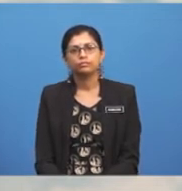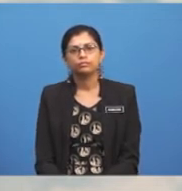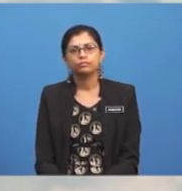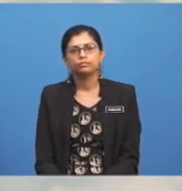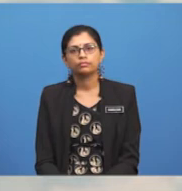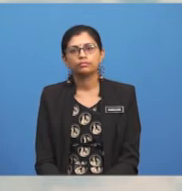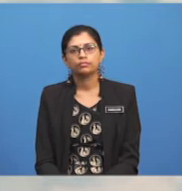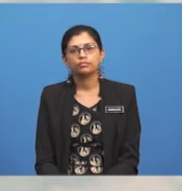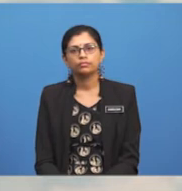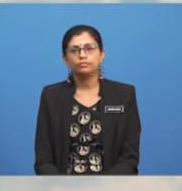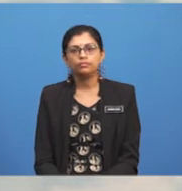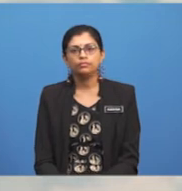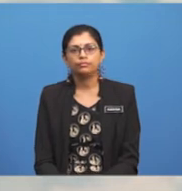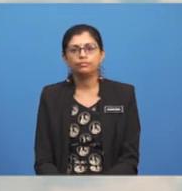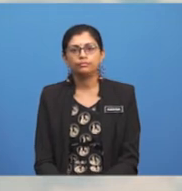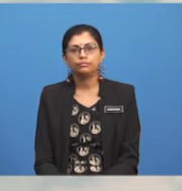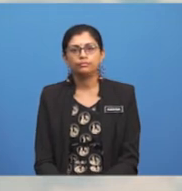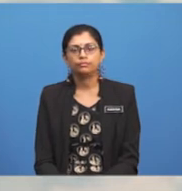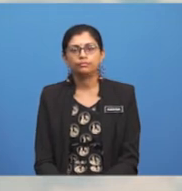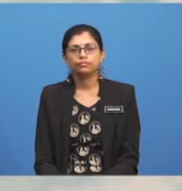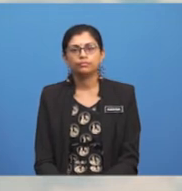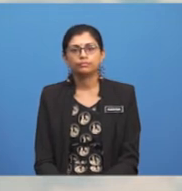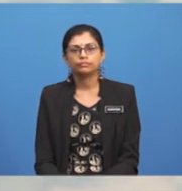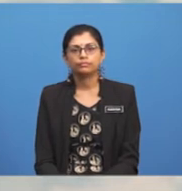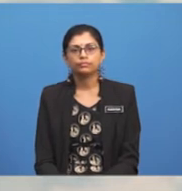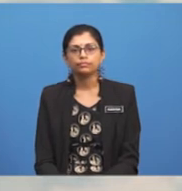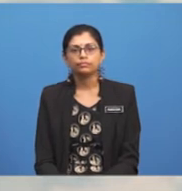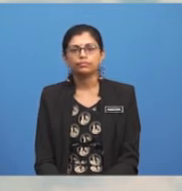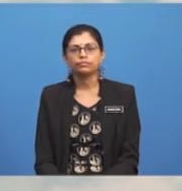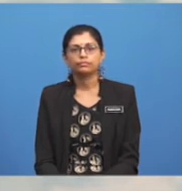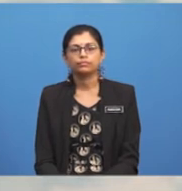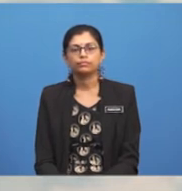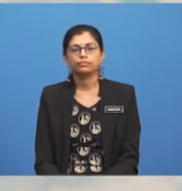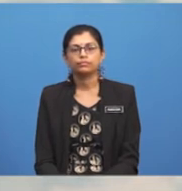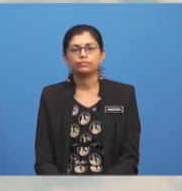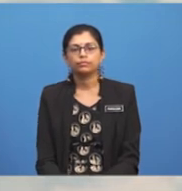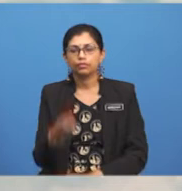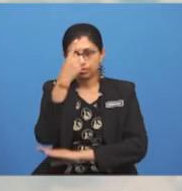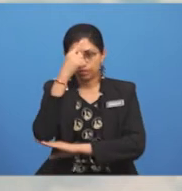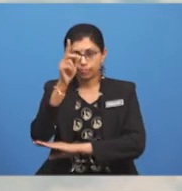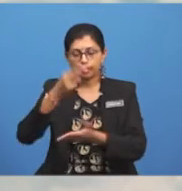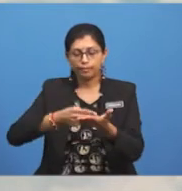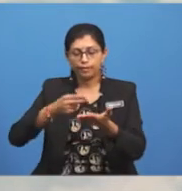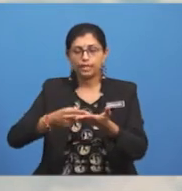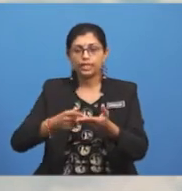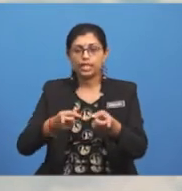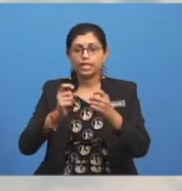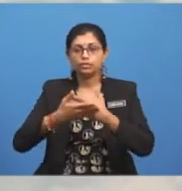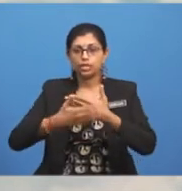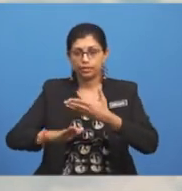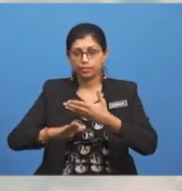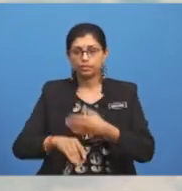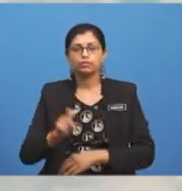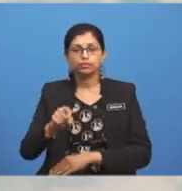8.39 darab 10^7 meter. Untuk menghitung hal laju lepas, kita